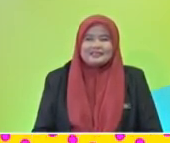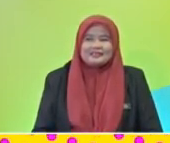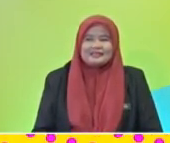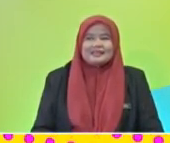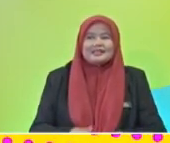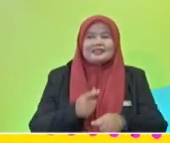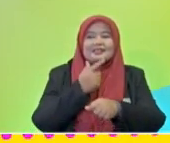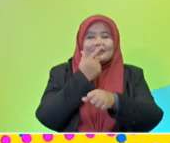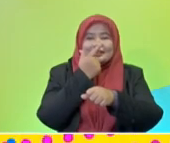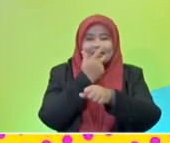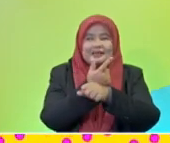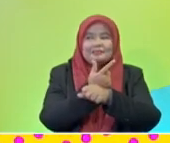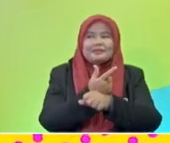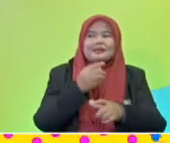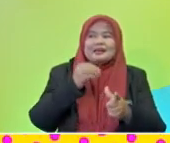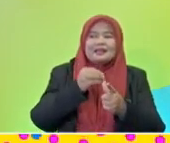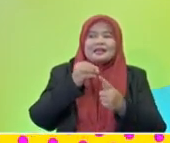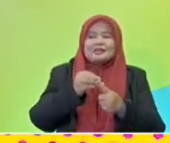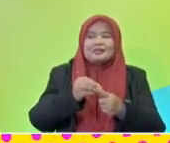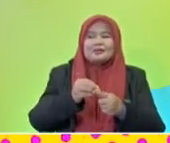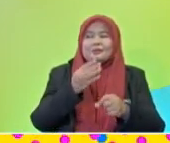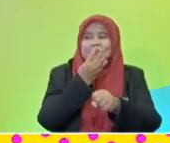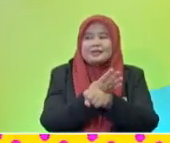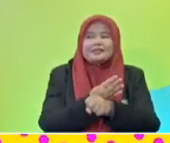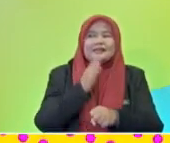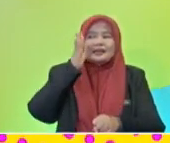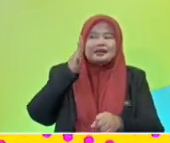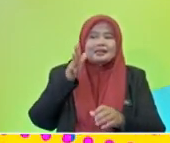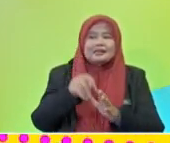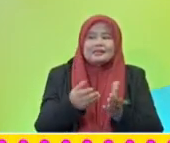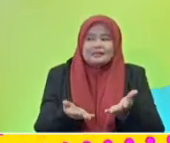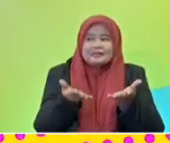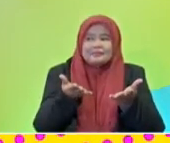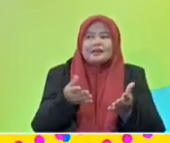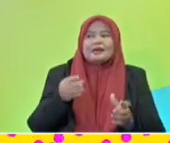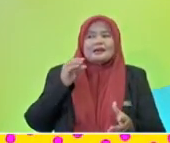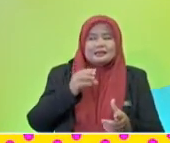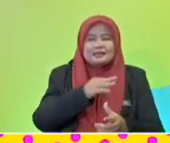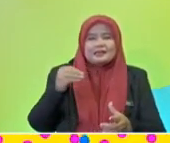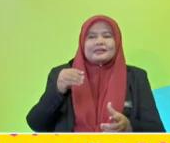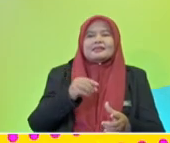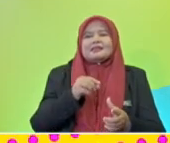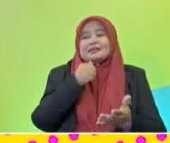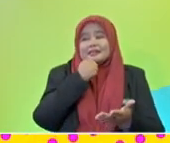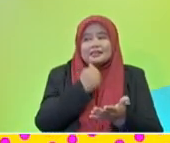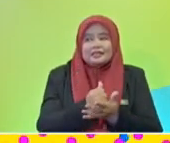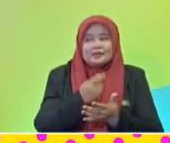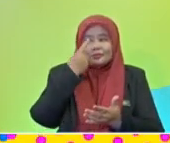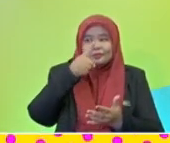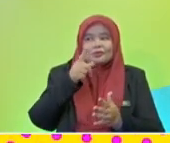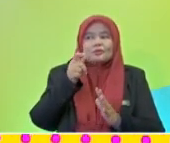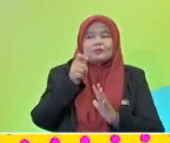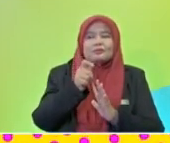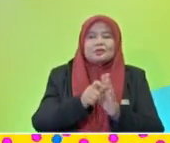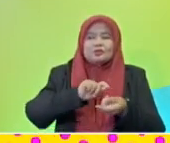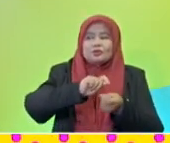plastik logam atau besi akan ditimbang dan dinilai untuk penebus cender